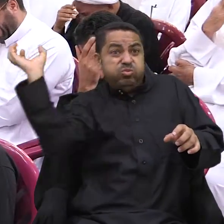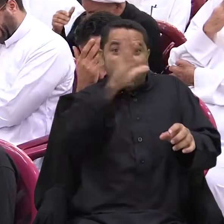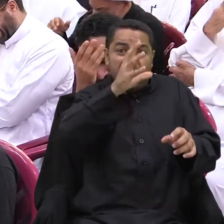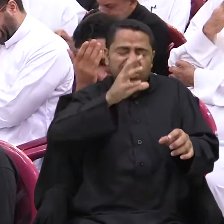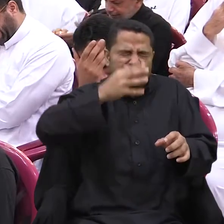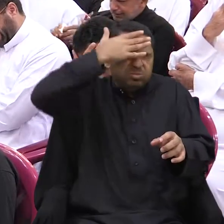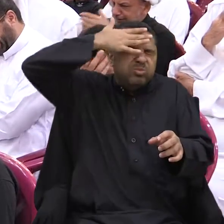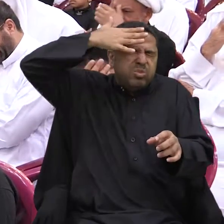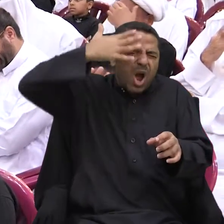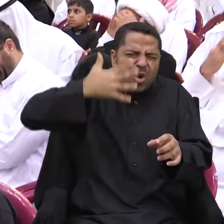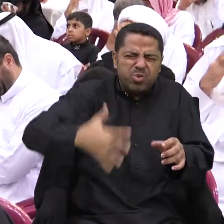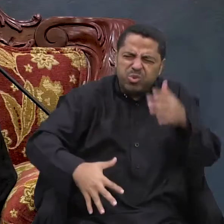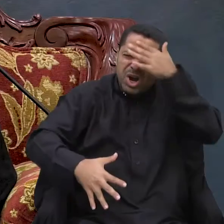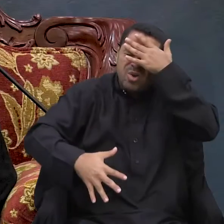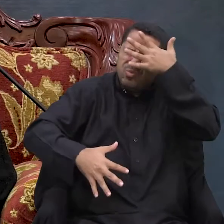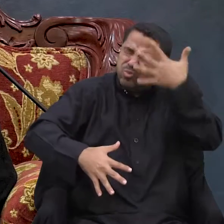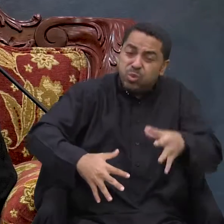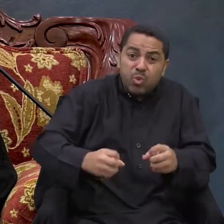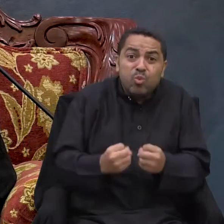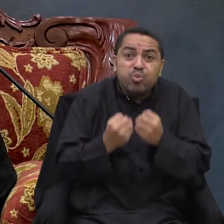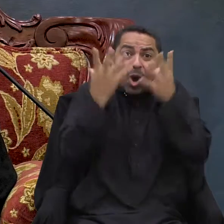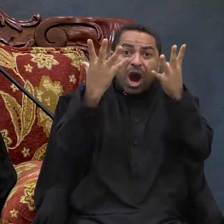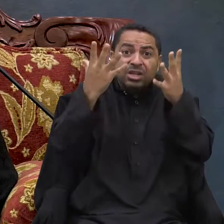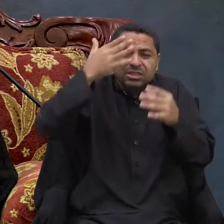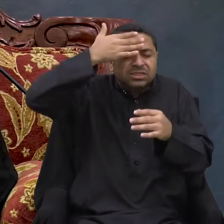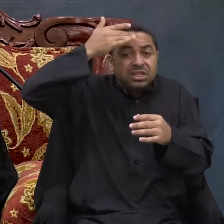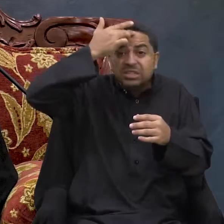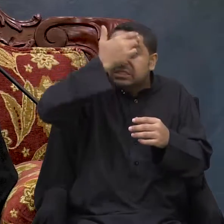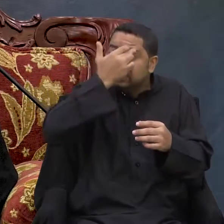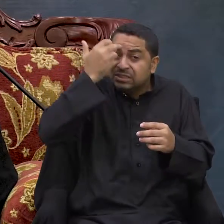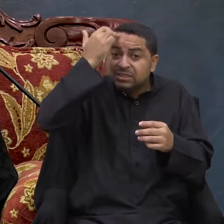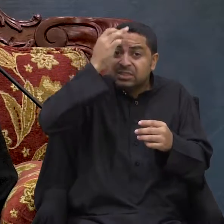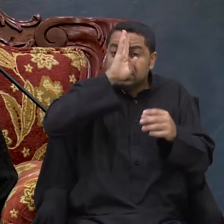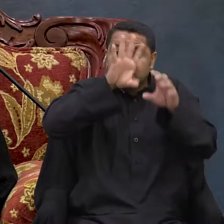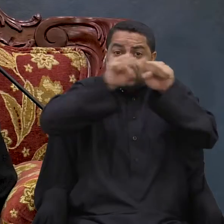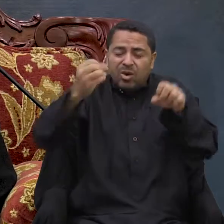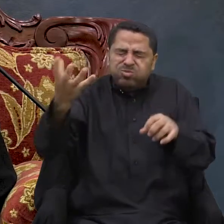انبعثت دماء الإمام غزيرة من جبينه،